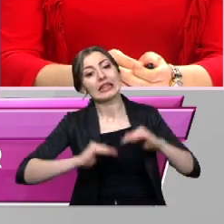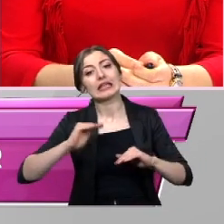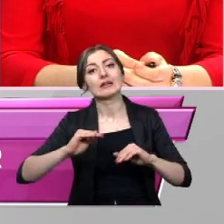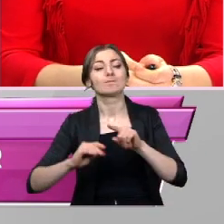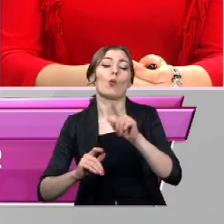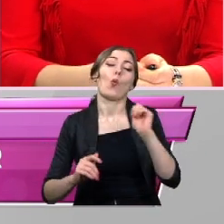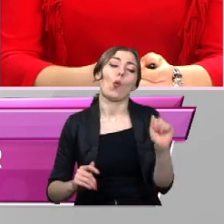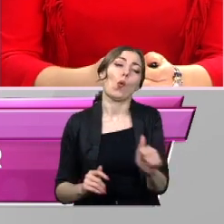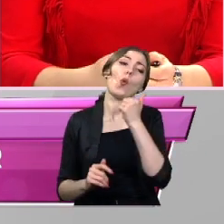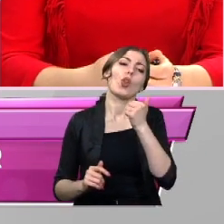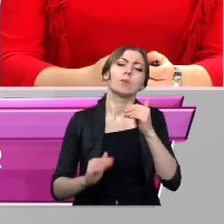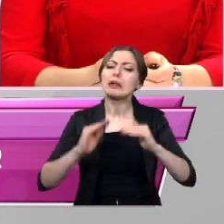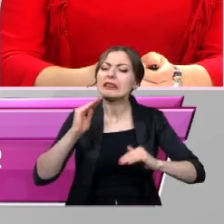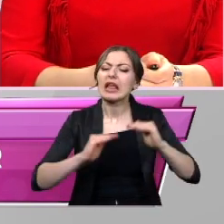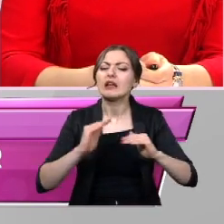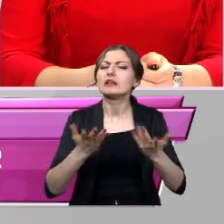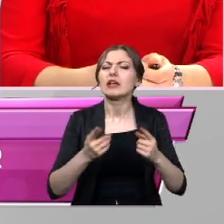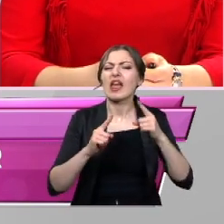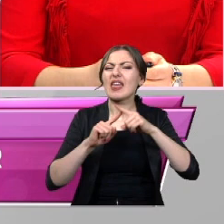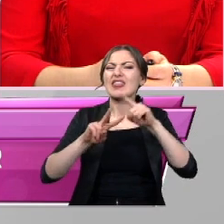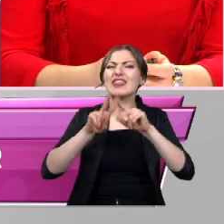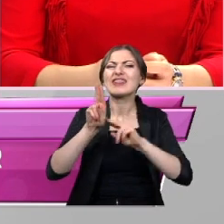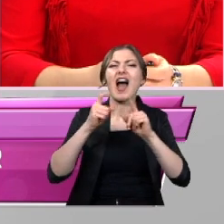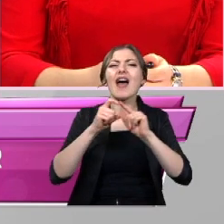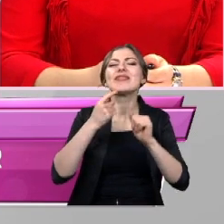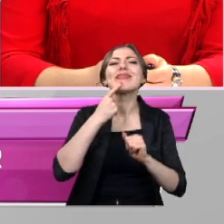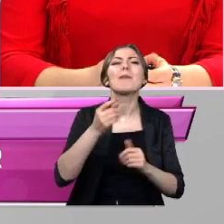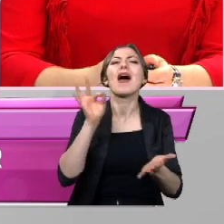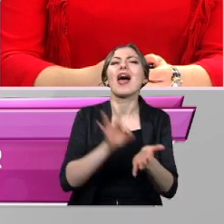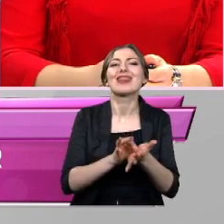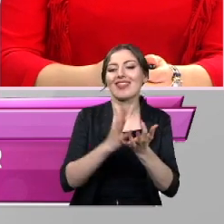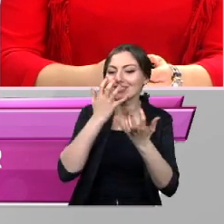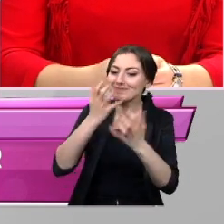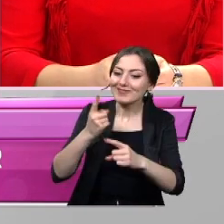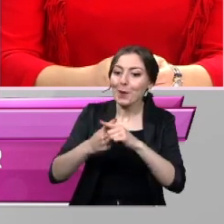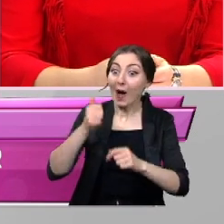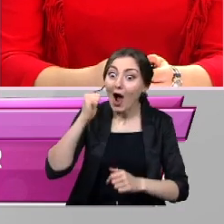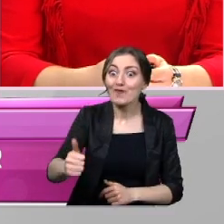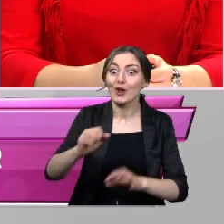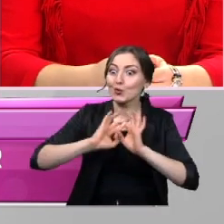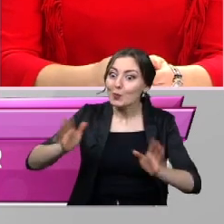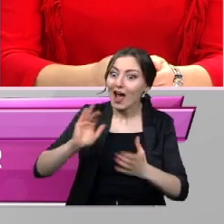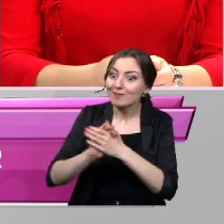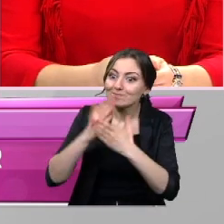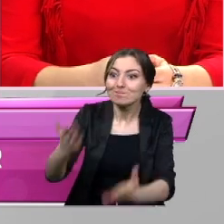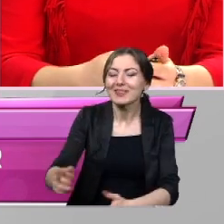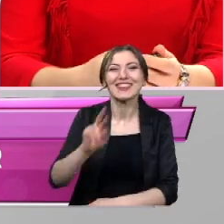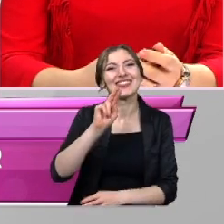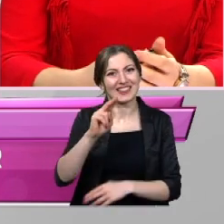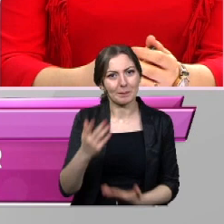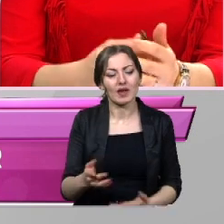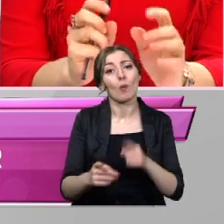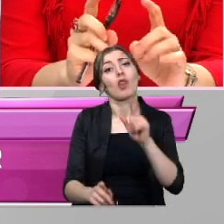çocuklarımız Evet taktıracağım aktif konusunda biraz cimri bir millet olduğumuzu düşünüyorum Bu kelimelerle takdir